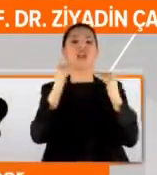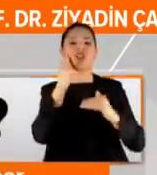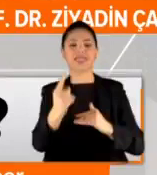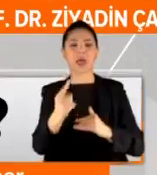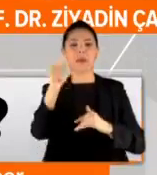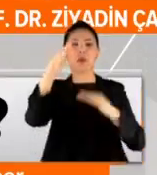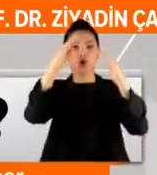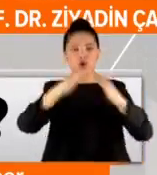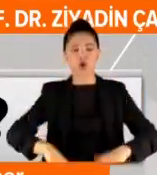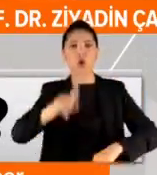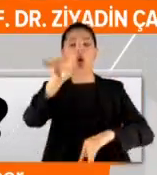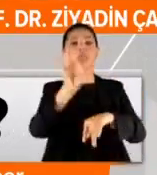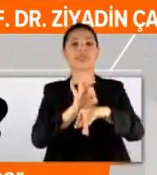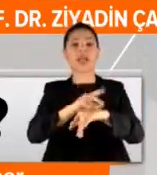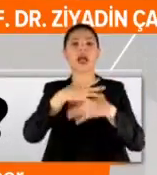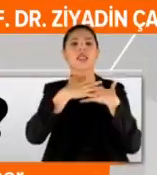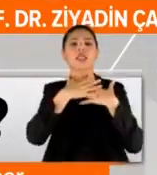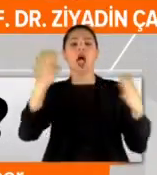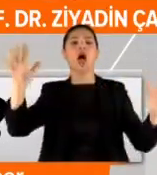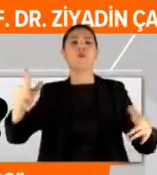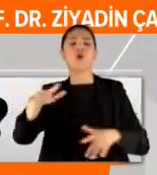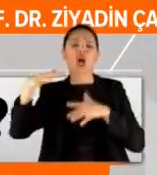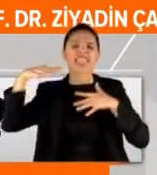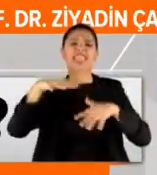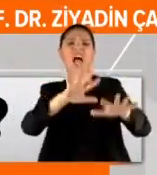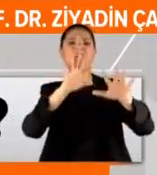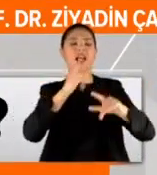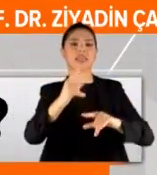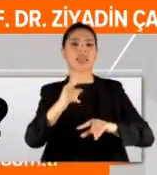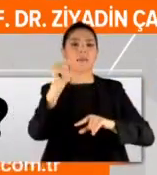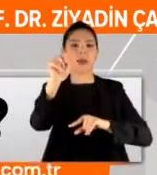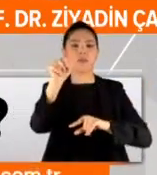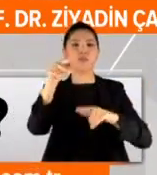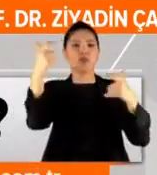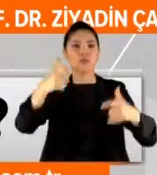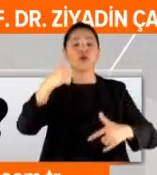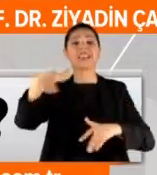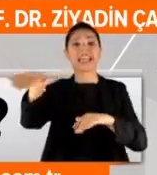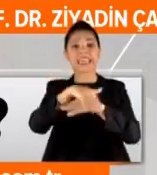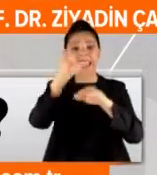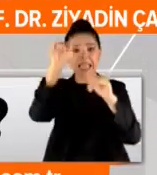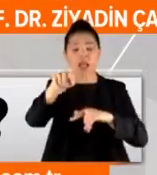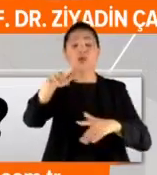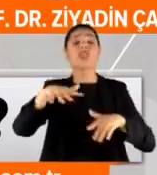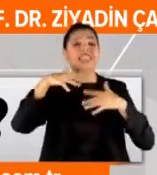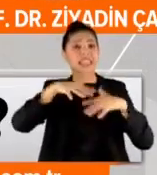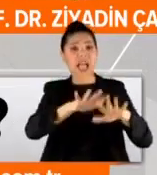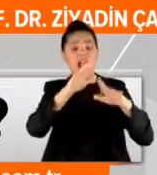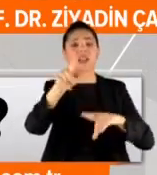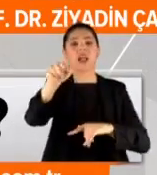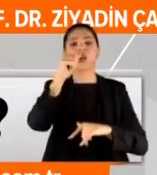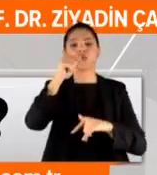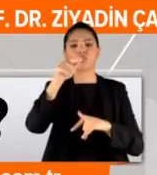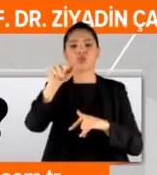anında çöküyor. Bu çöküntü de daha büyük dalga oluşturuyor. Kıyıya gelince de bu dalgalar tabii ki